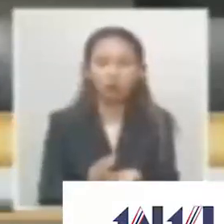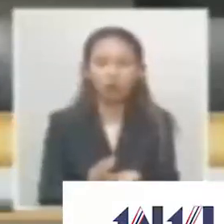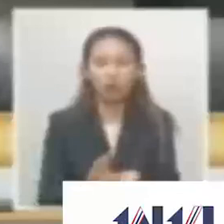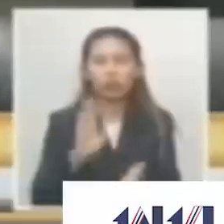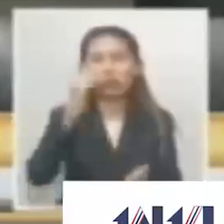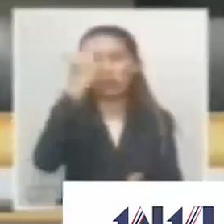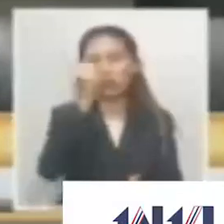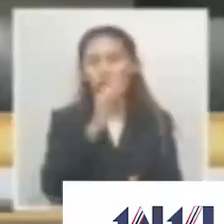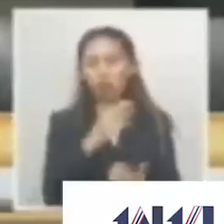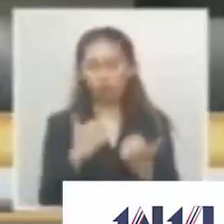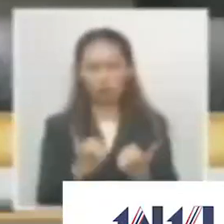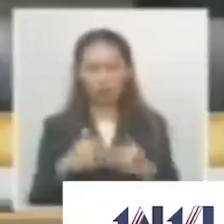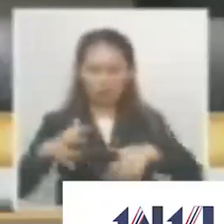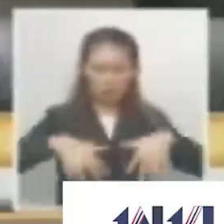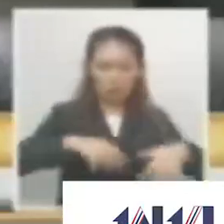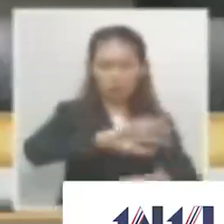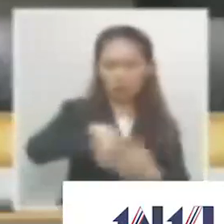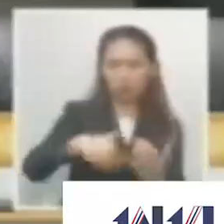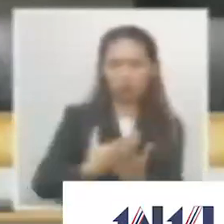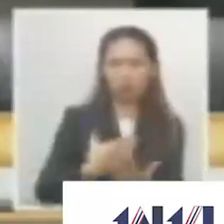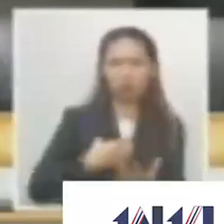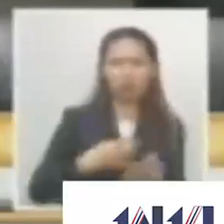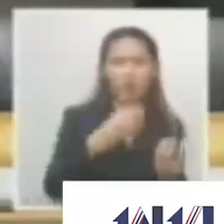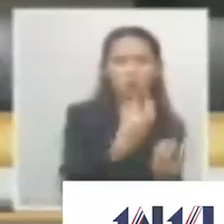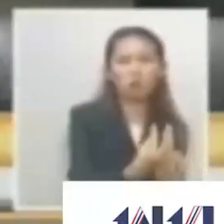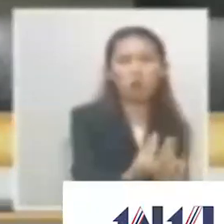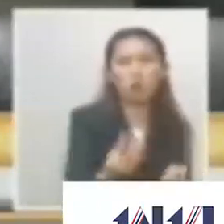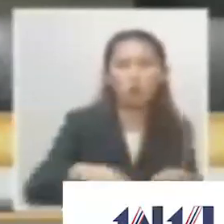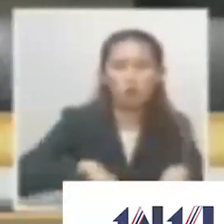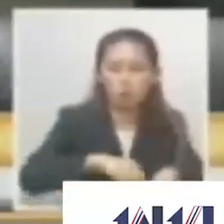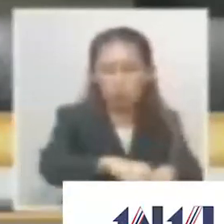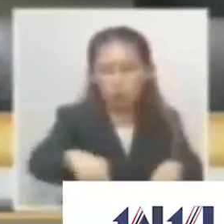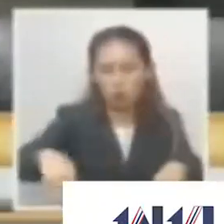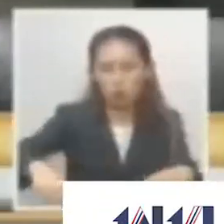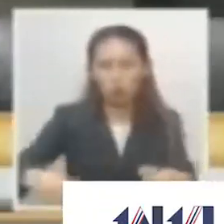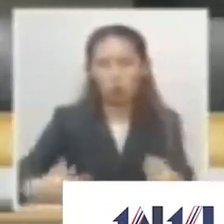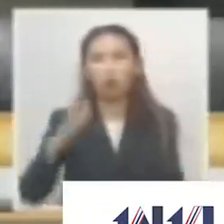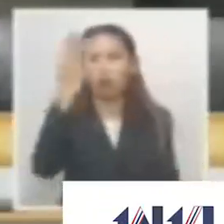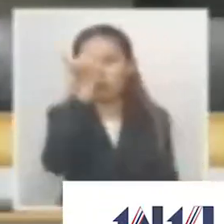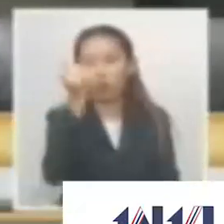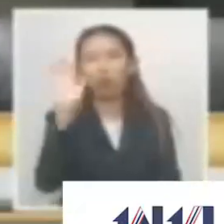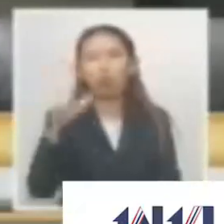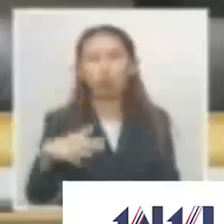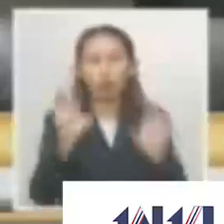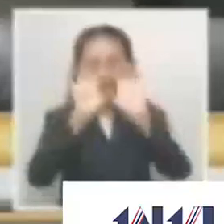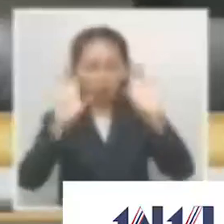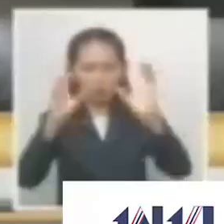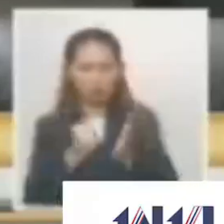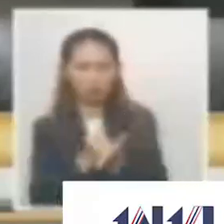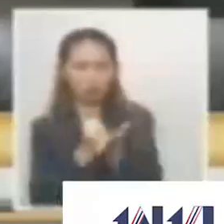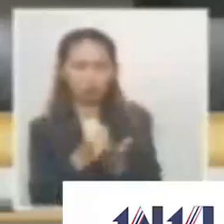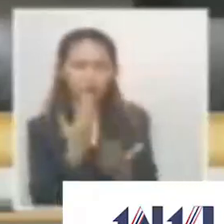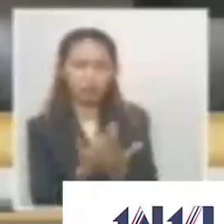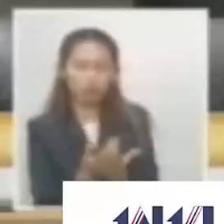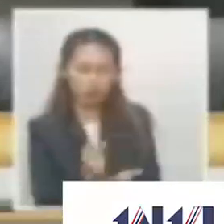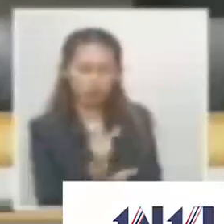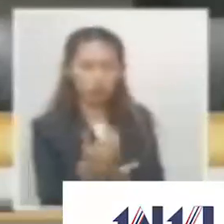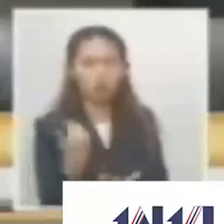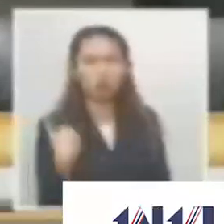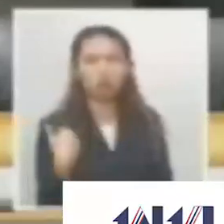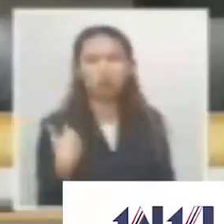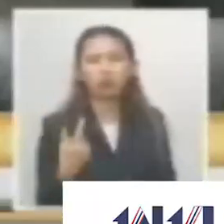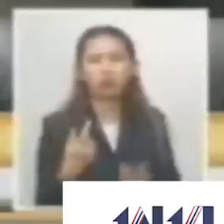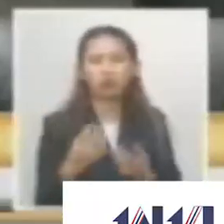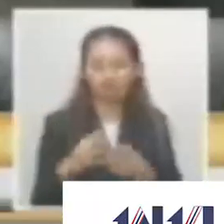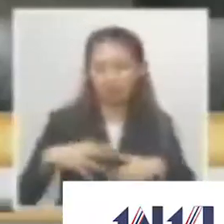ลประกันอยู่ได้แน่ๆตามราคาประกันผมกลัวถึงเวลาแล้วท่านจะรับไม่หมดแต่ถ้ามันมากจริงๆนะครับท่านหาทางเปลี่ยนพืชบางตัวได้ไหมครับผม